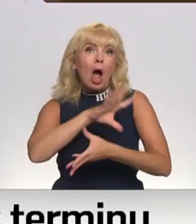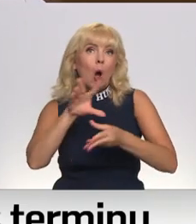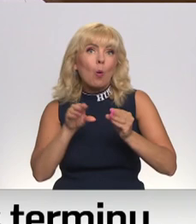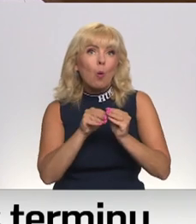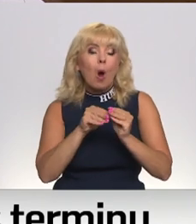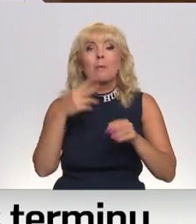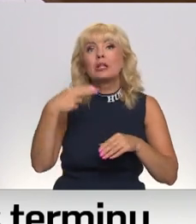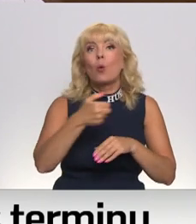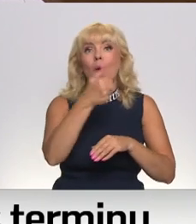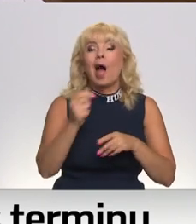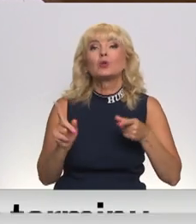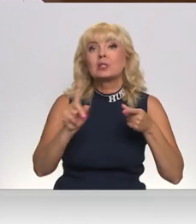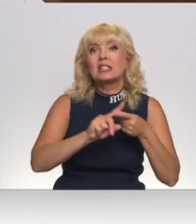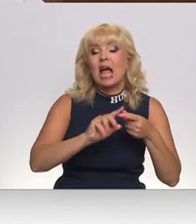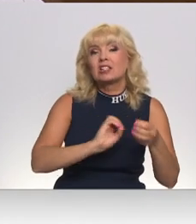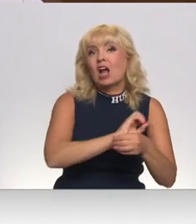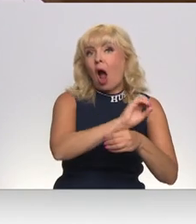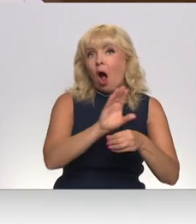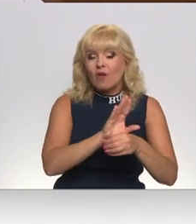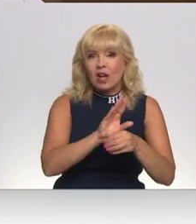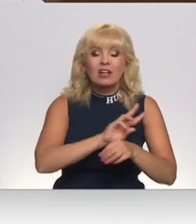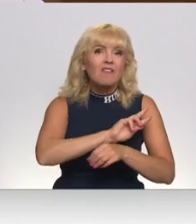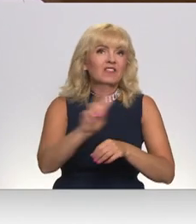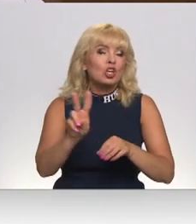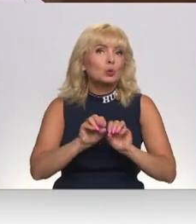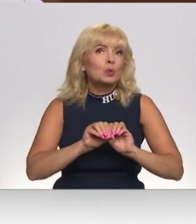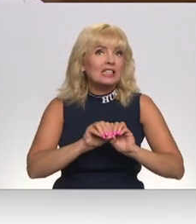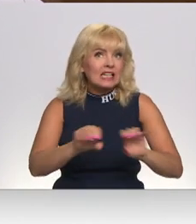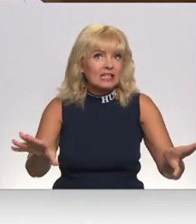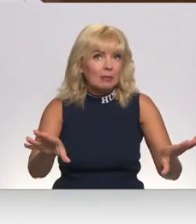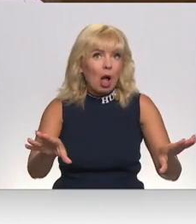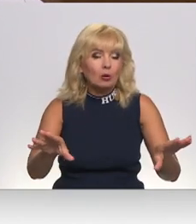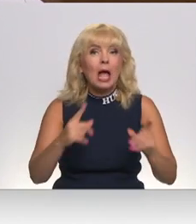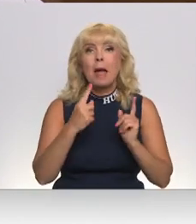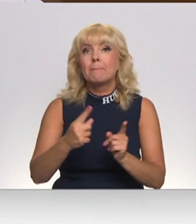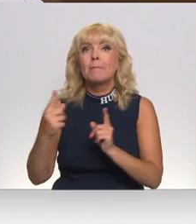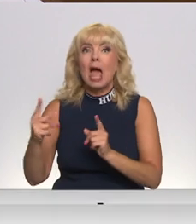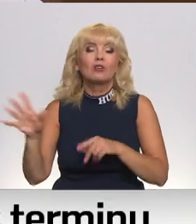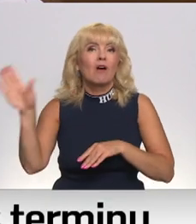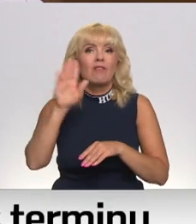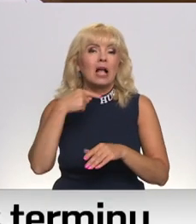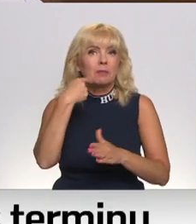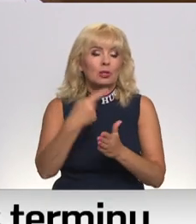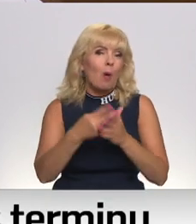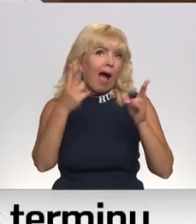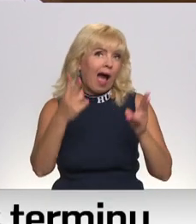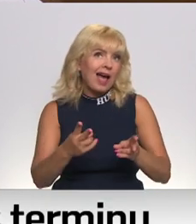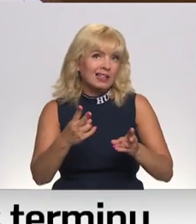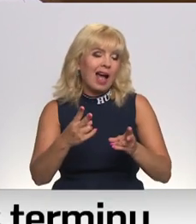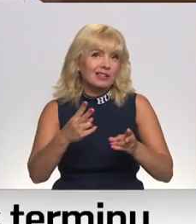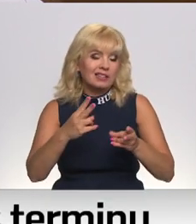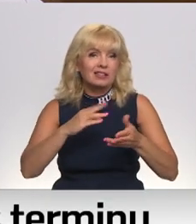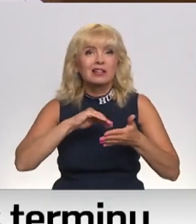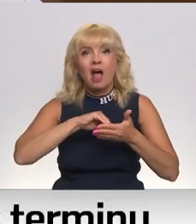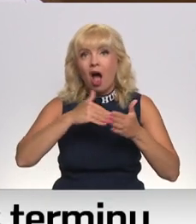2020. Gada saistībā ar COVID-19 vīrusa izplatību, kad periodiski valstī tika noteikts ārkārtas stāvoklis un ar to